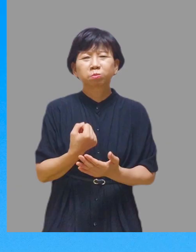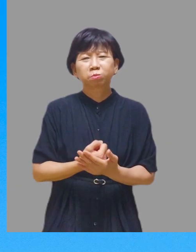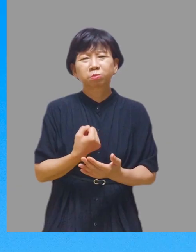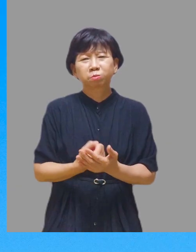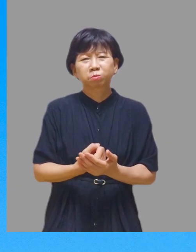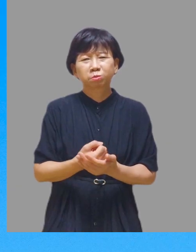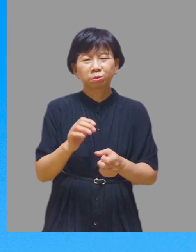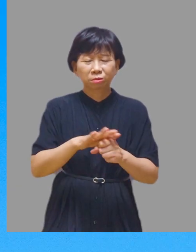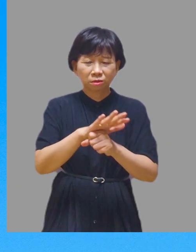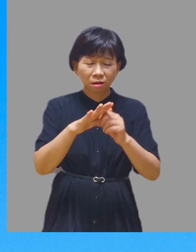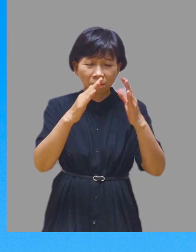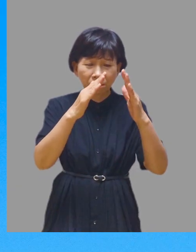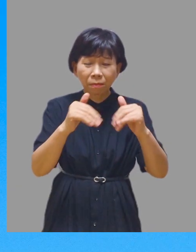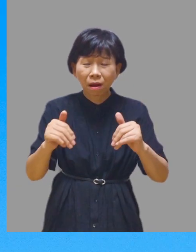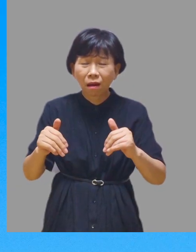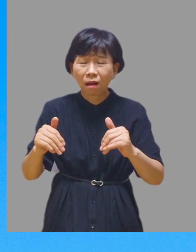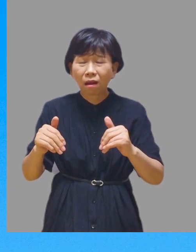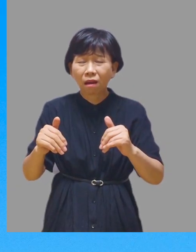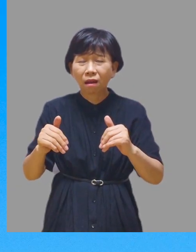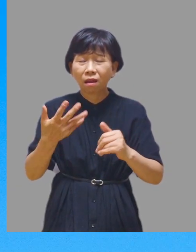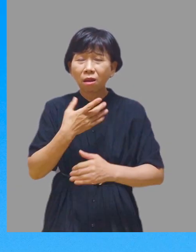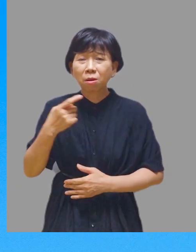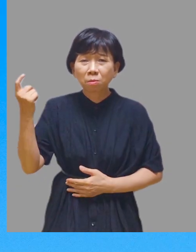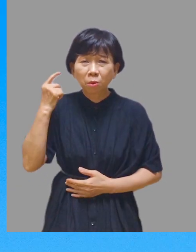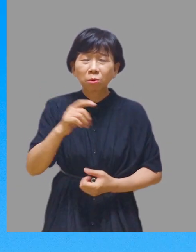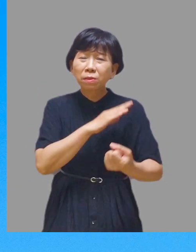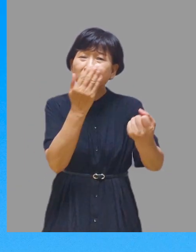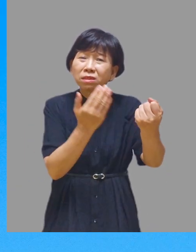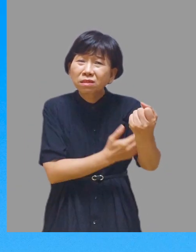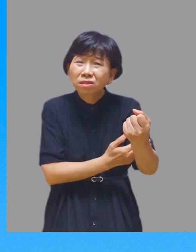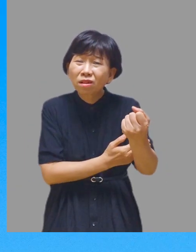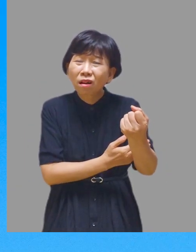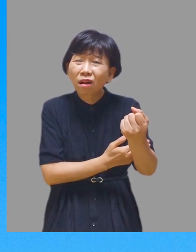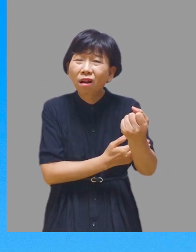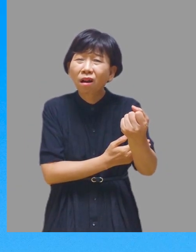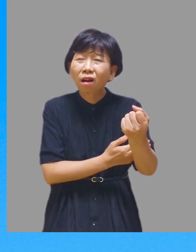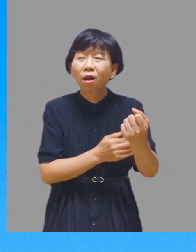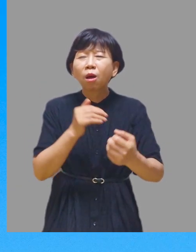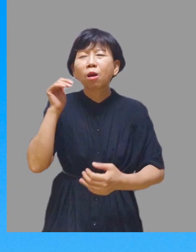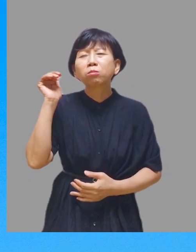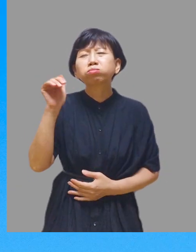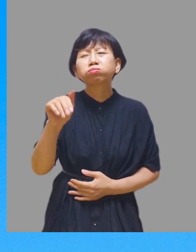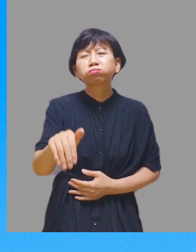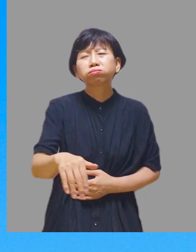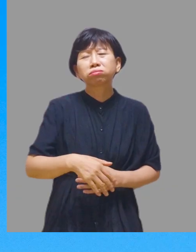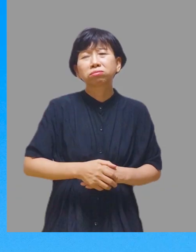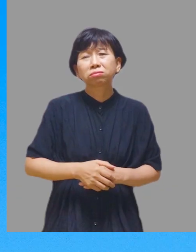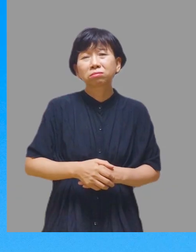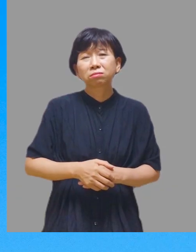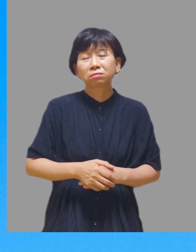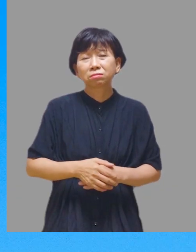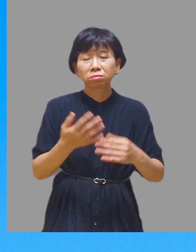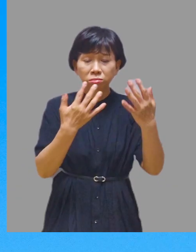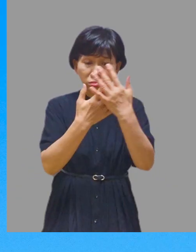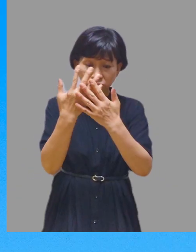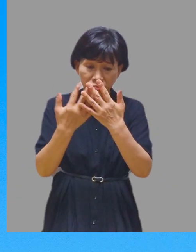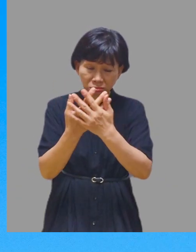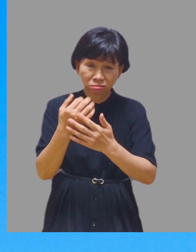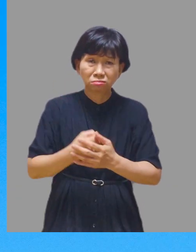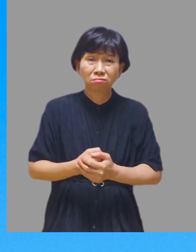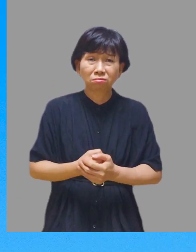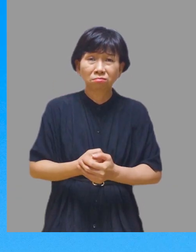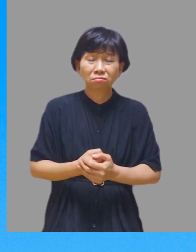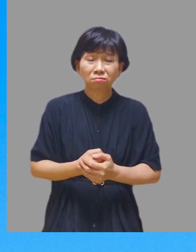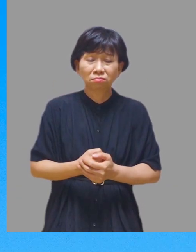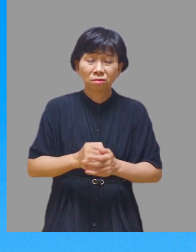사랑이 무너졌어요. 흐려진 복음의 능력으로 드러나는 거죠. 보세요. 우리는 가끔 나라를 걱정한다고 모여서 335